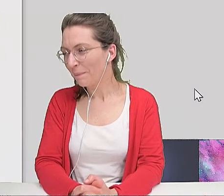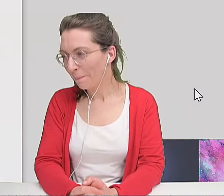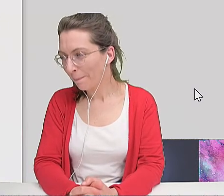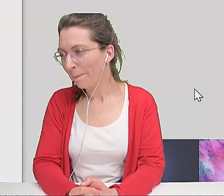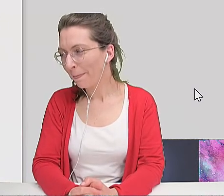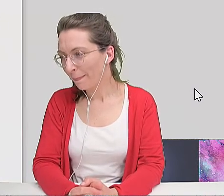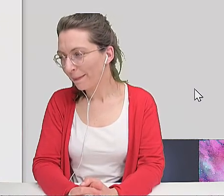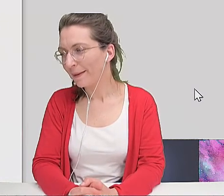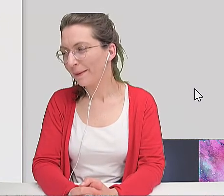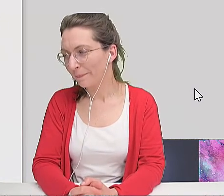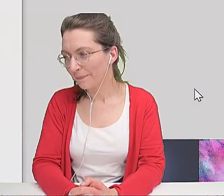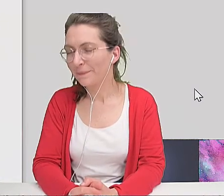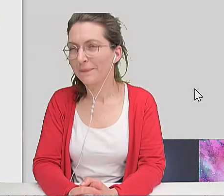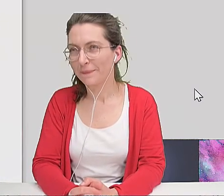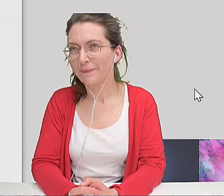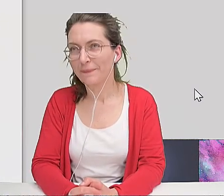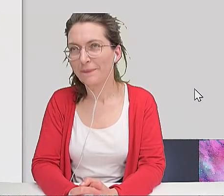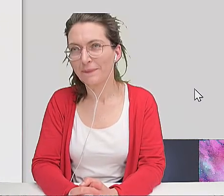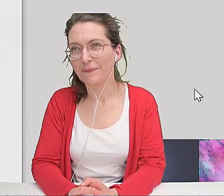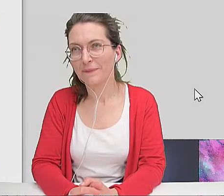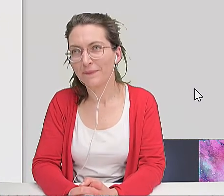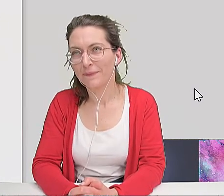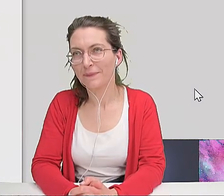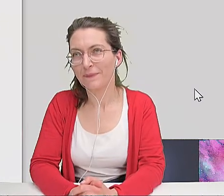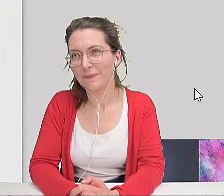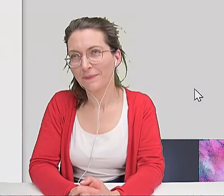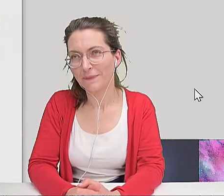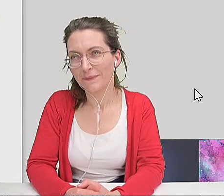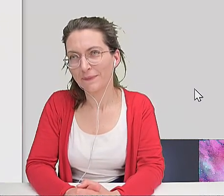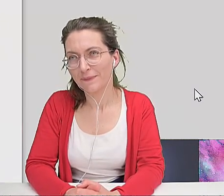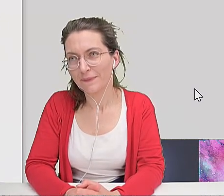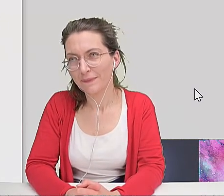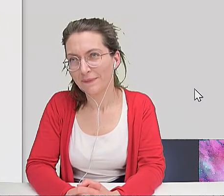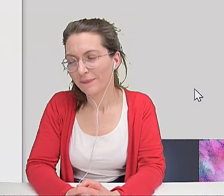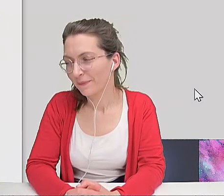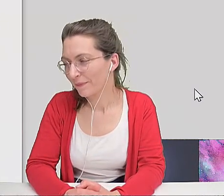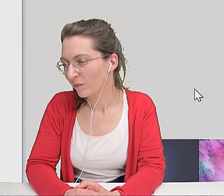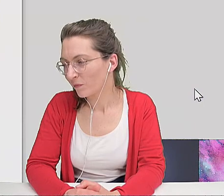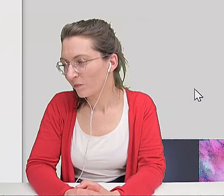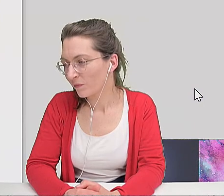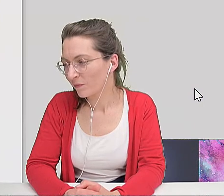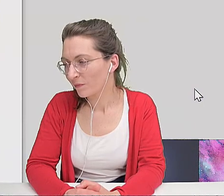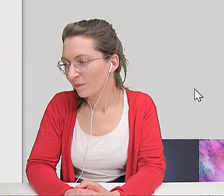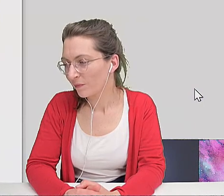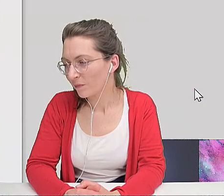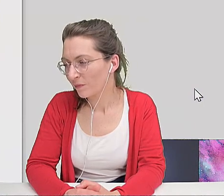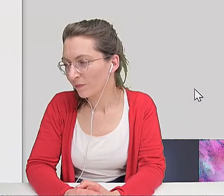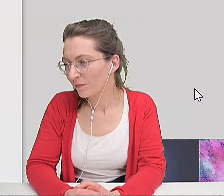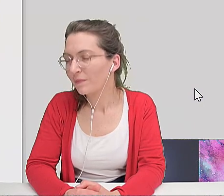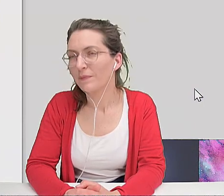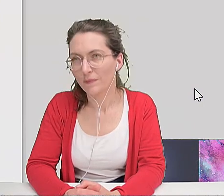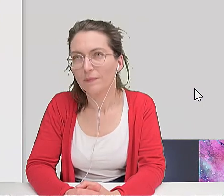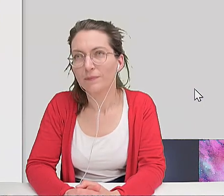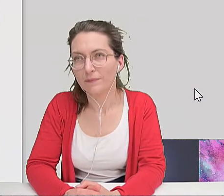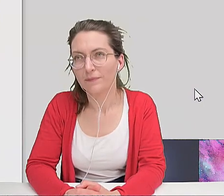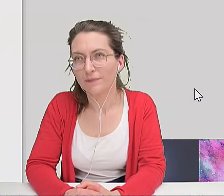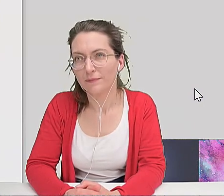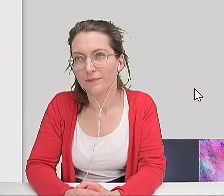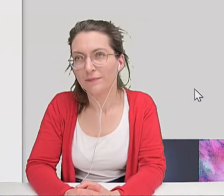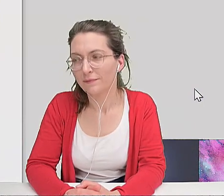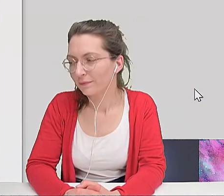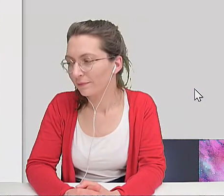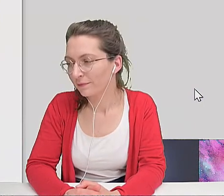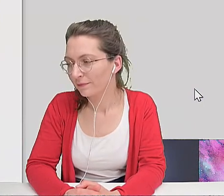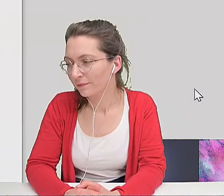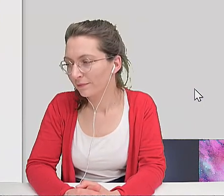das jetzt geschrieben, Klammer auf, Klammer zu, ja. Aber eigentlich geht es in diesem Kurs mehr noch um die Logik beim Programmieren.